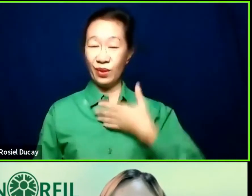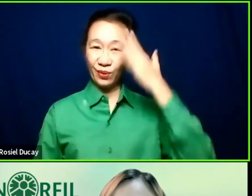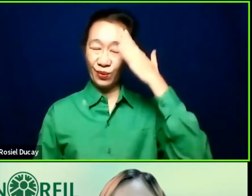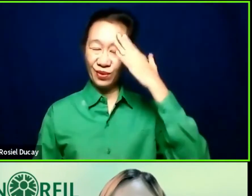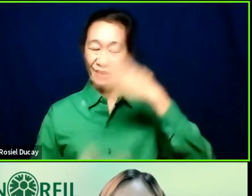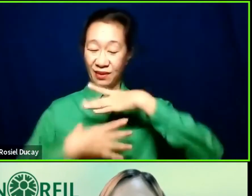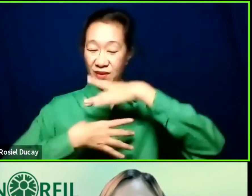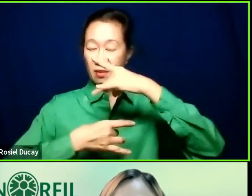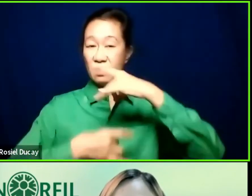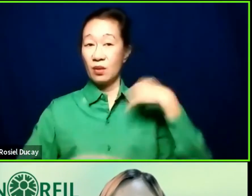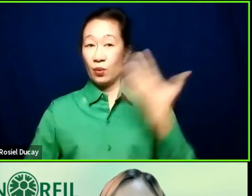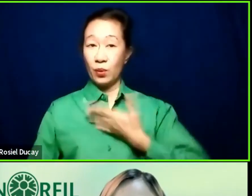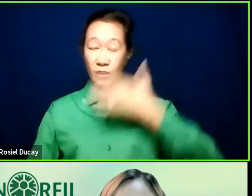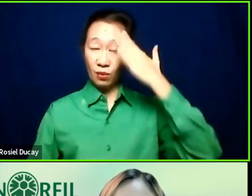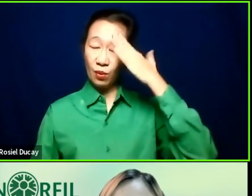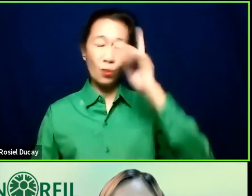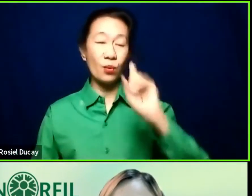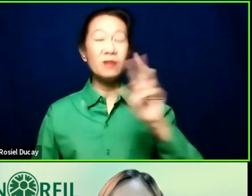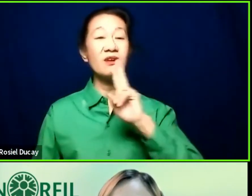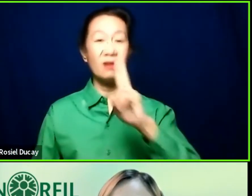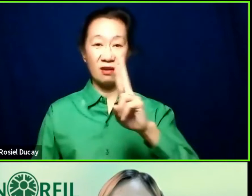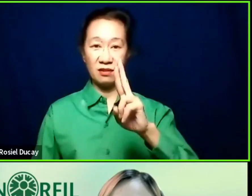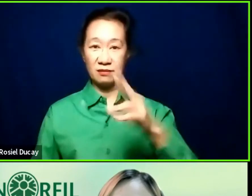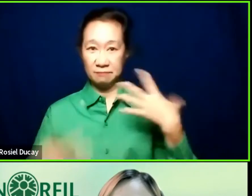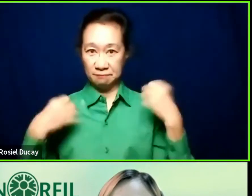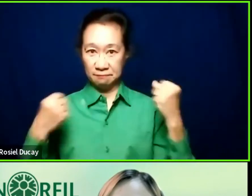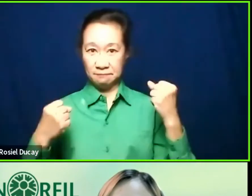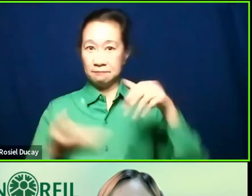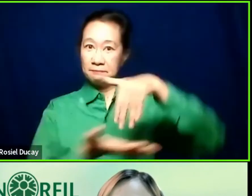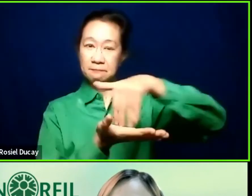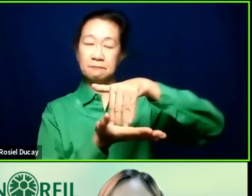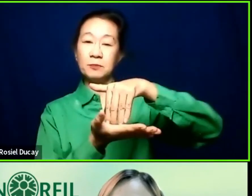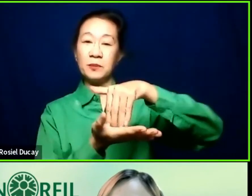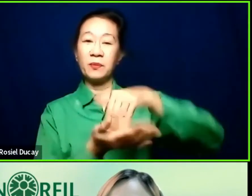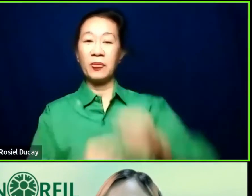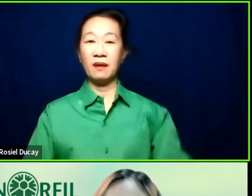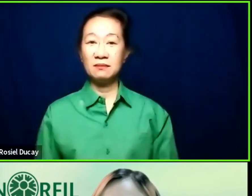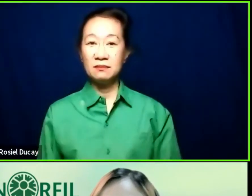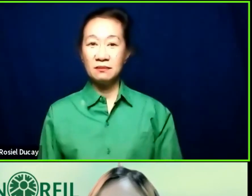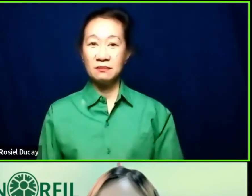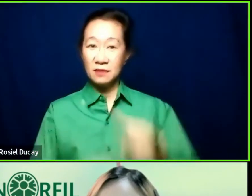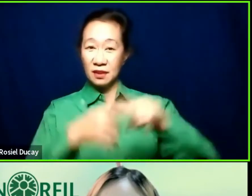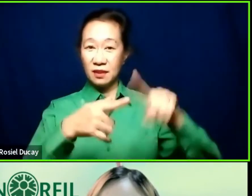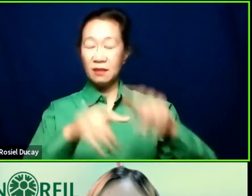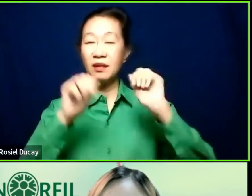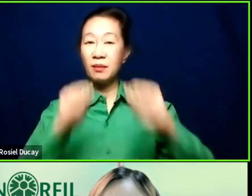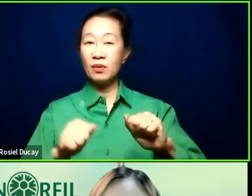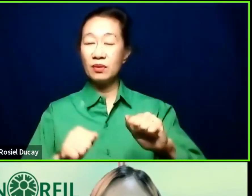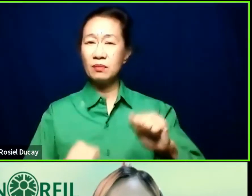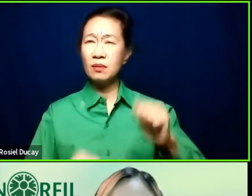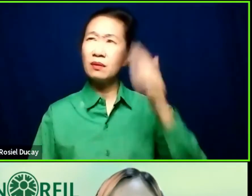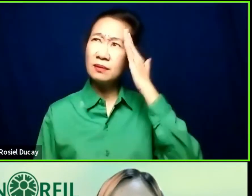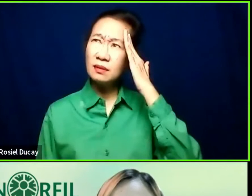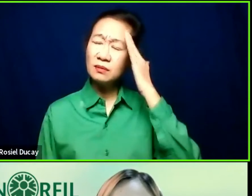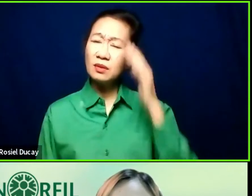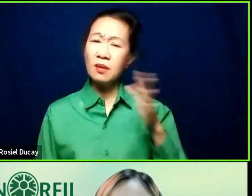interest niya, alam natin kung ano yung mga strengths and weaknesses niya, then makakapag-come up po tayo ng